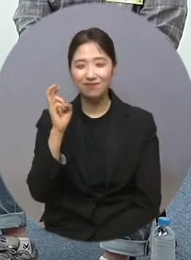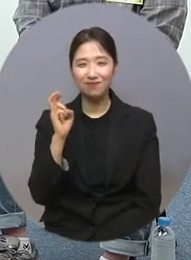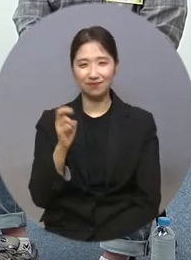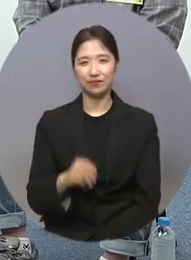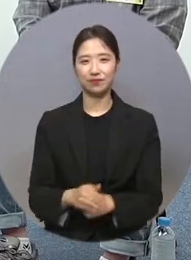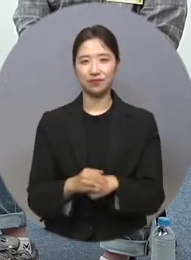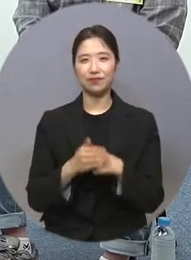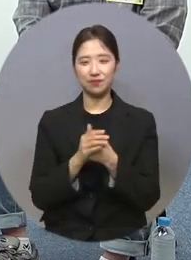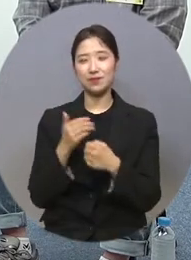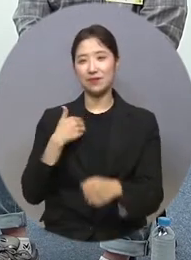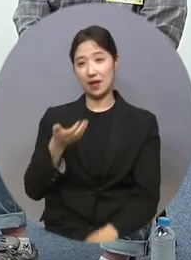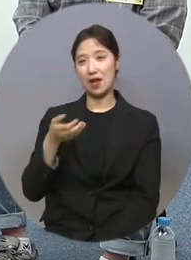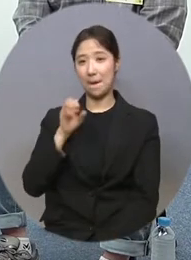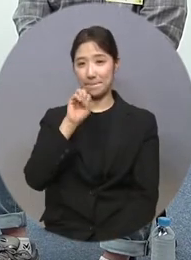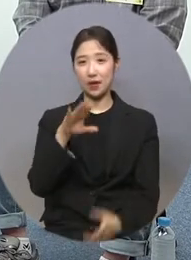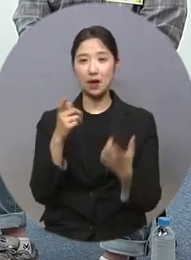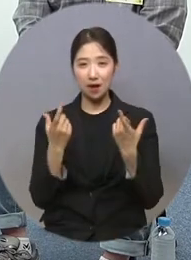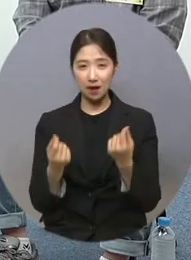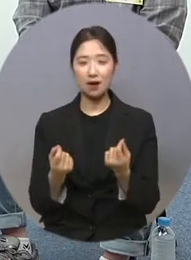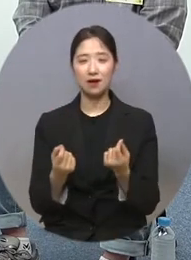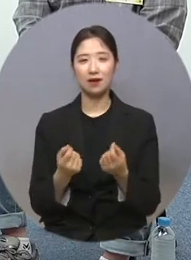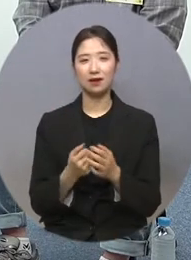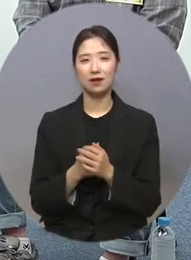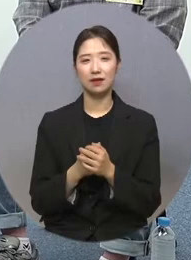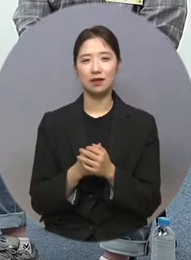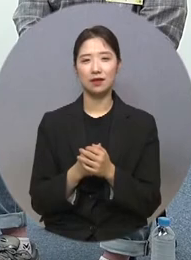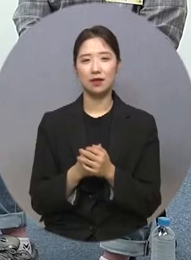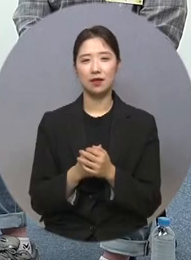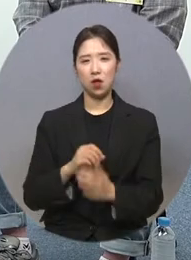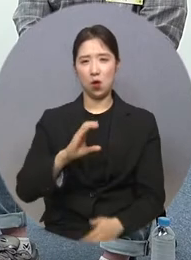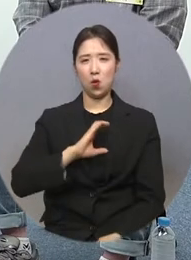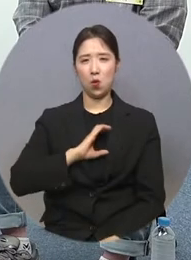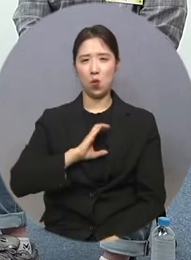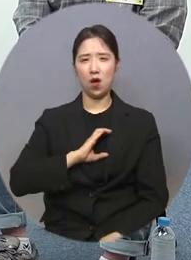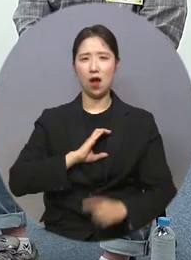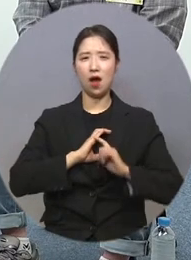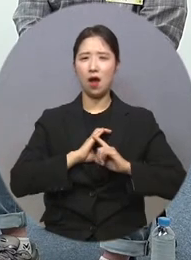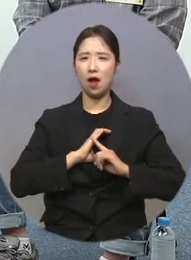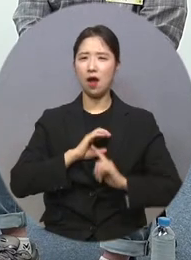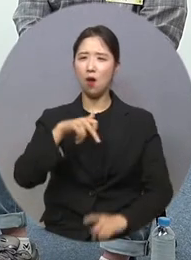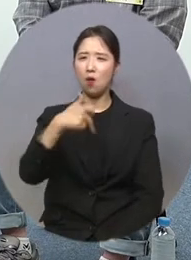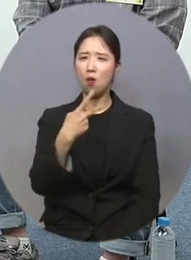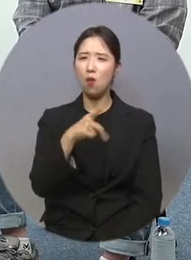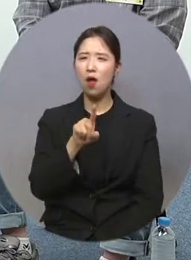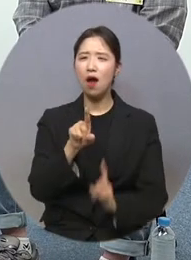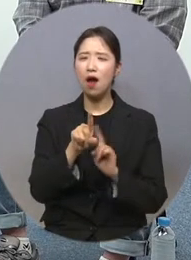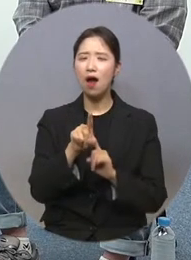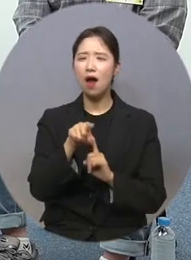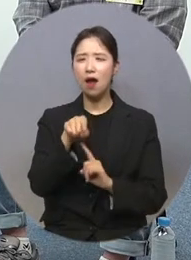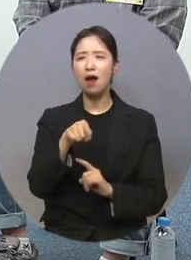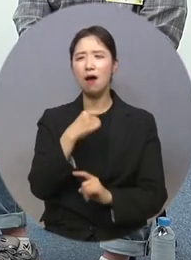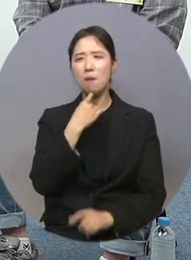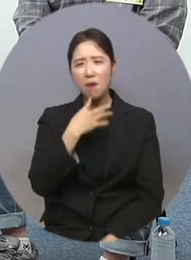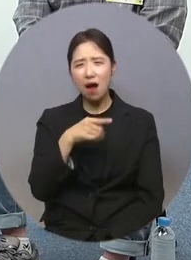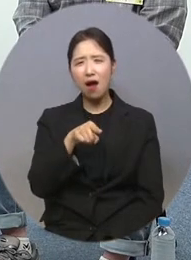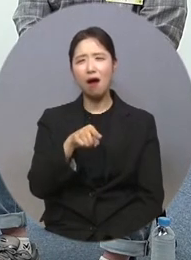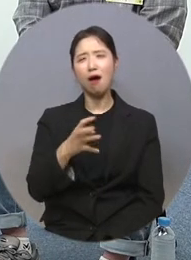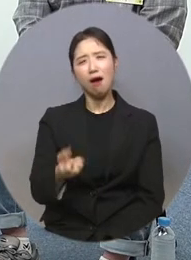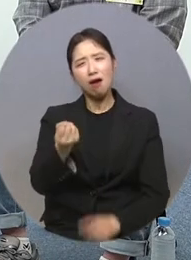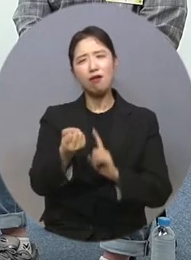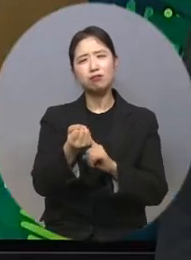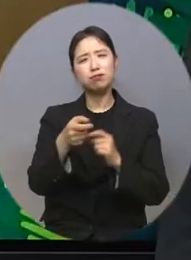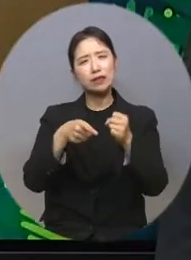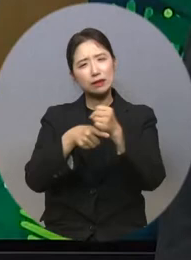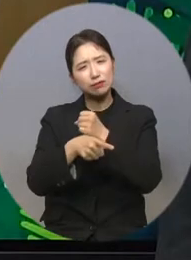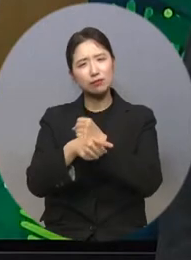그런 측면에서 볼 때 아까 잠깐 말씀드렸지만 코다가 왜 코다만의 별도의 정이라든가